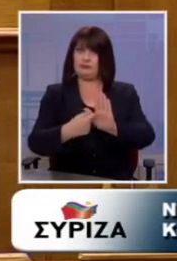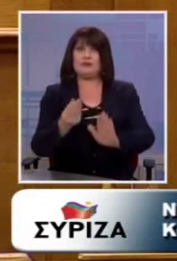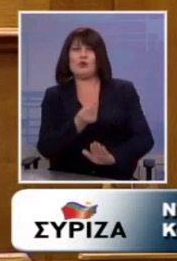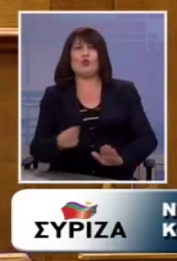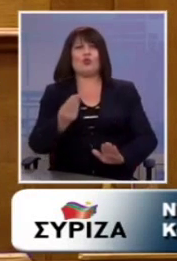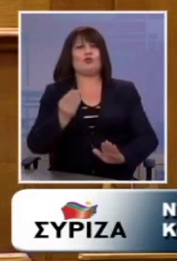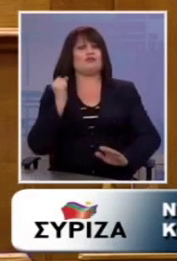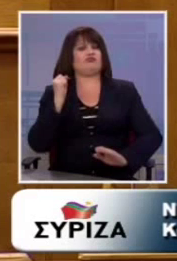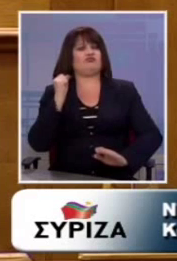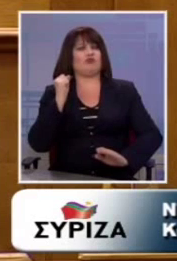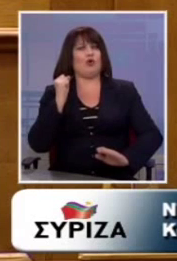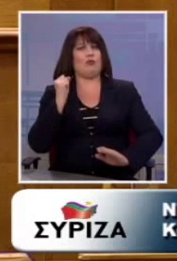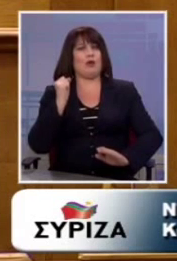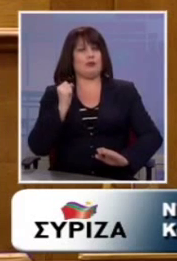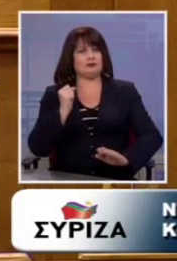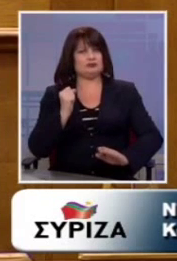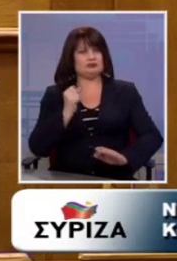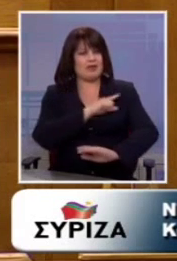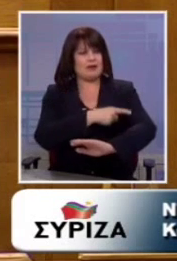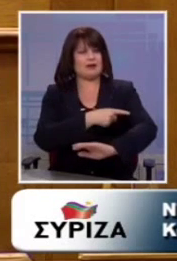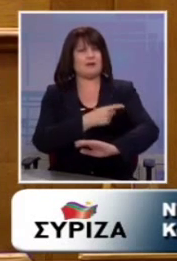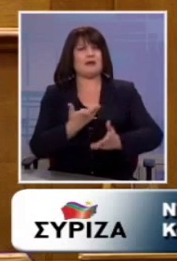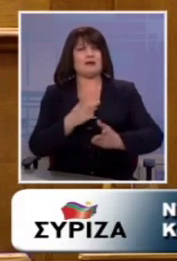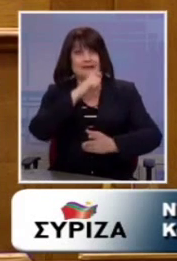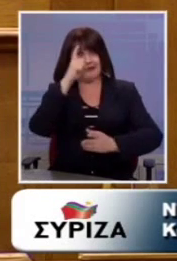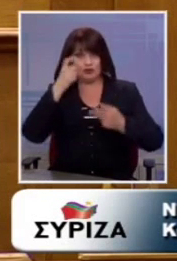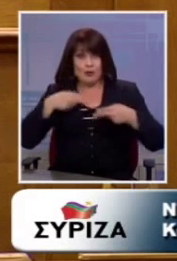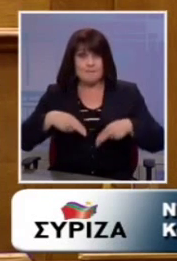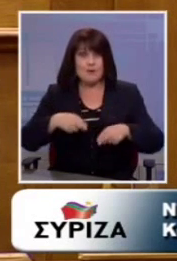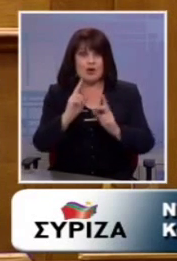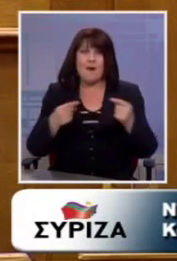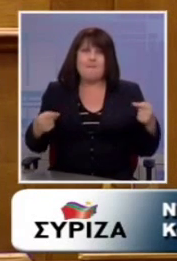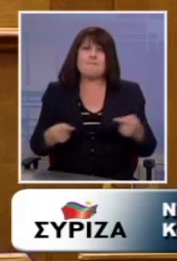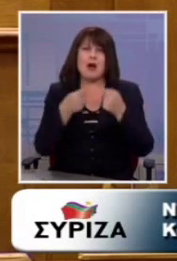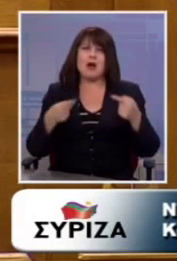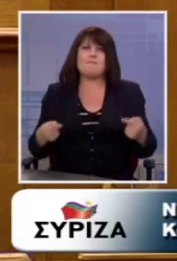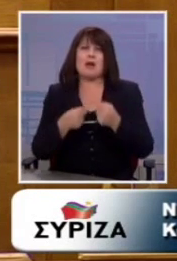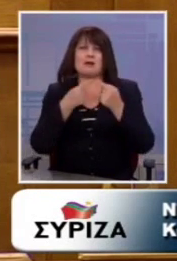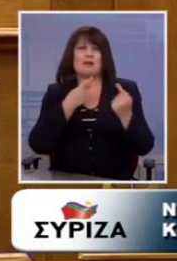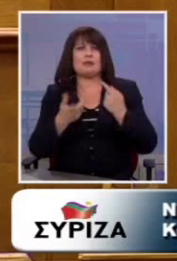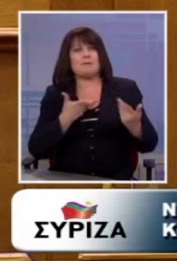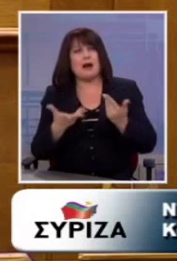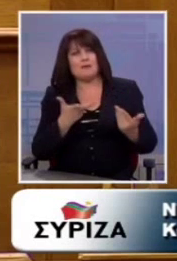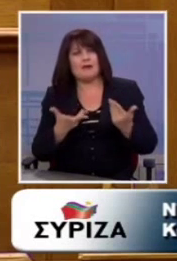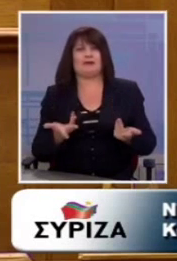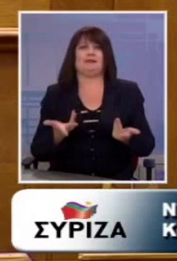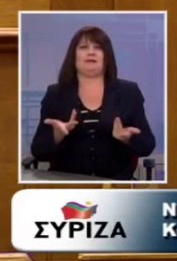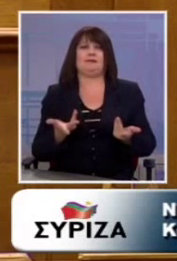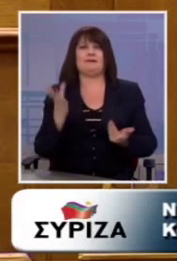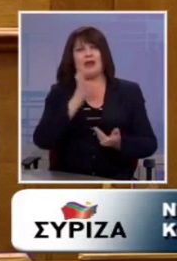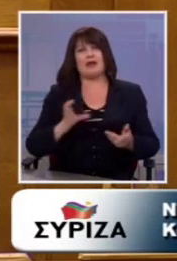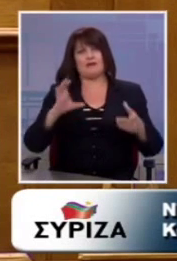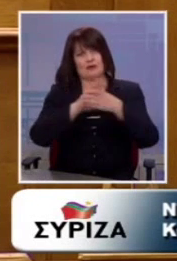υπερόπλο στην πορεία, τη δύσκολη πορεία, τη συγκρουσιακή πορεία της διαπραγμάτευσης στο πλαίσιο της